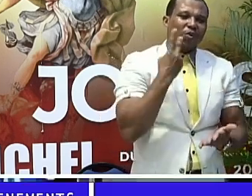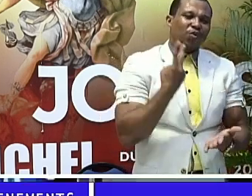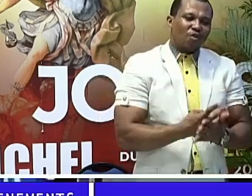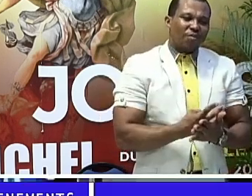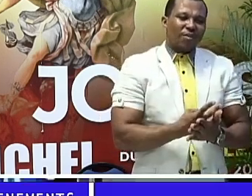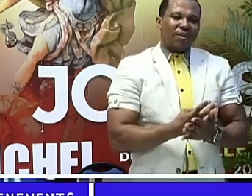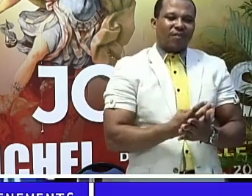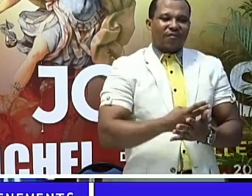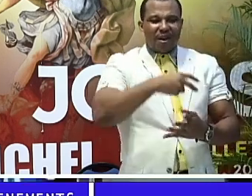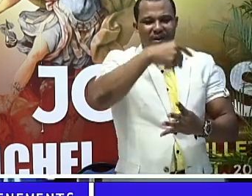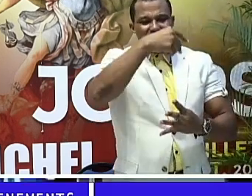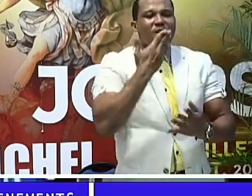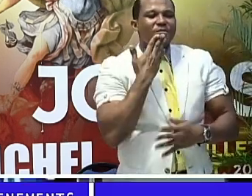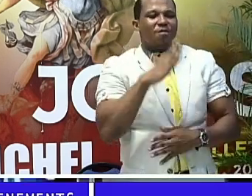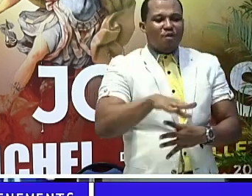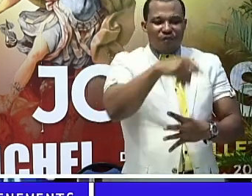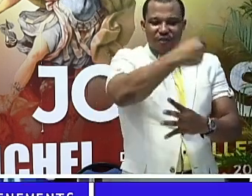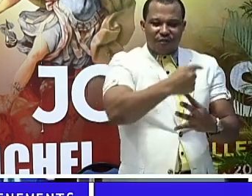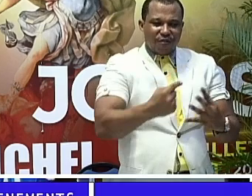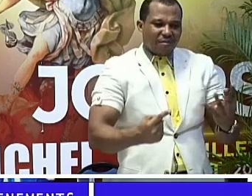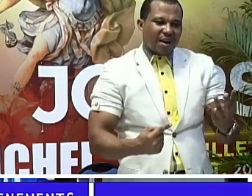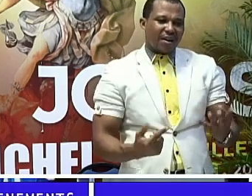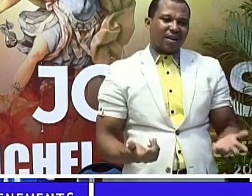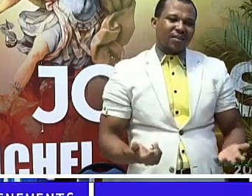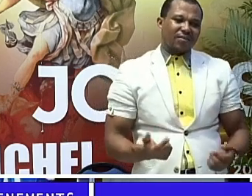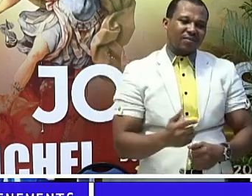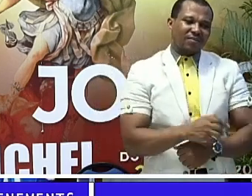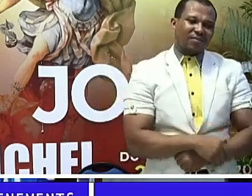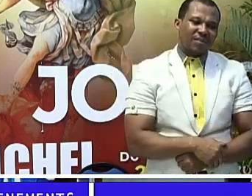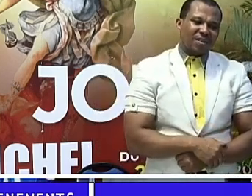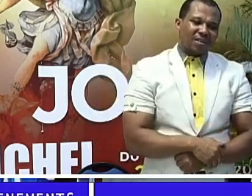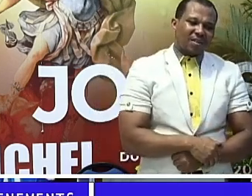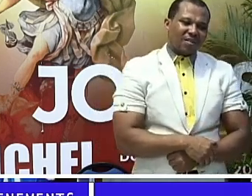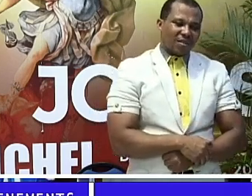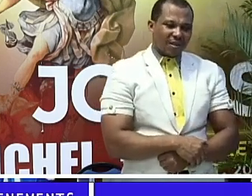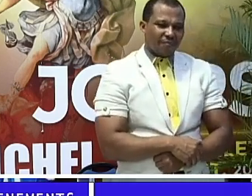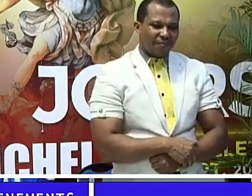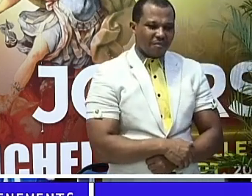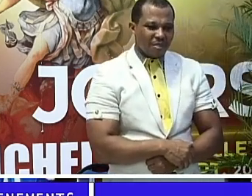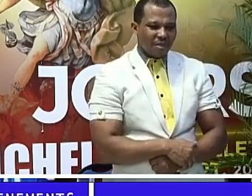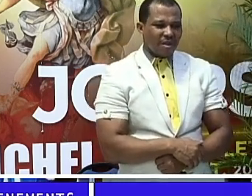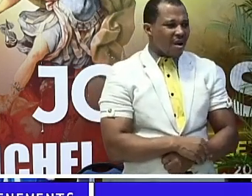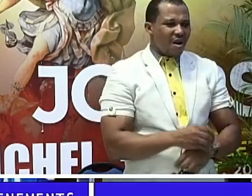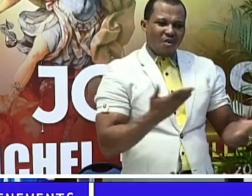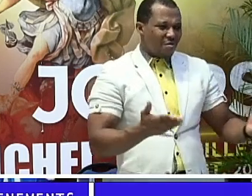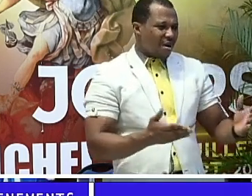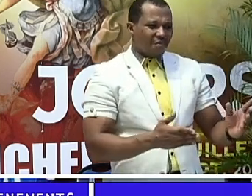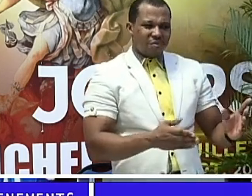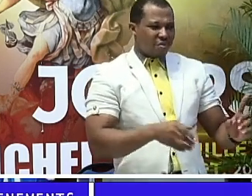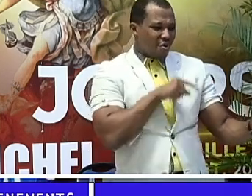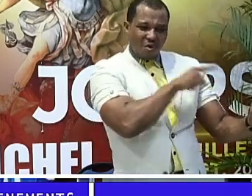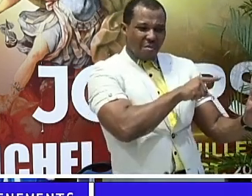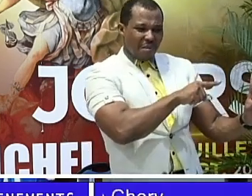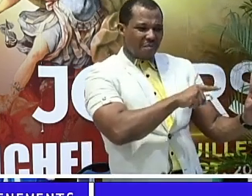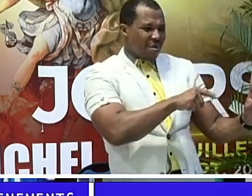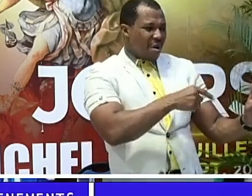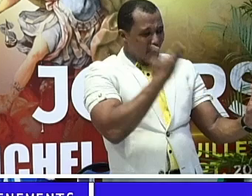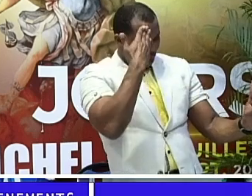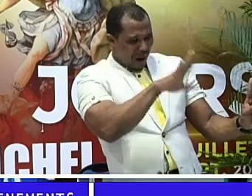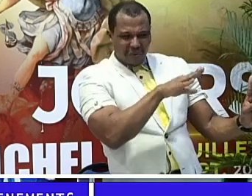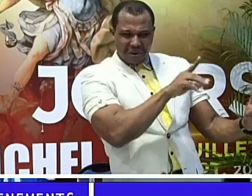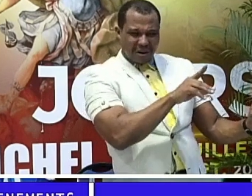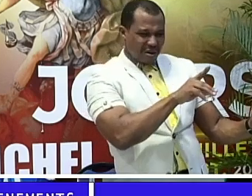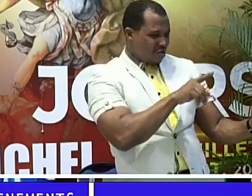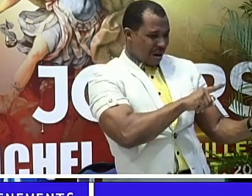bêtise. Moun an dou la sorti avec ou la botte en cob. Ou pas garder, ou pas kont moun, ou pas ka sorti a moun non, moun garder